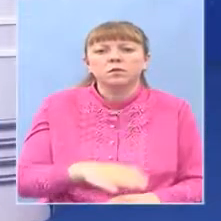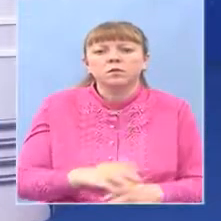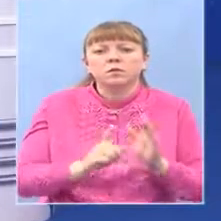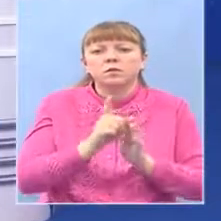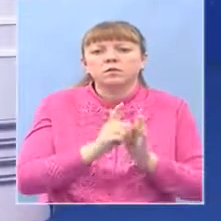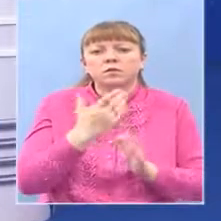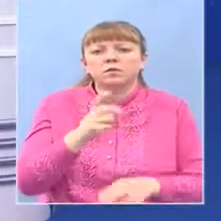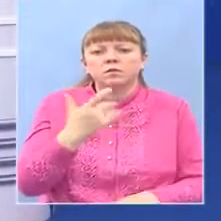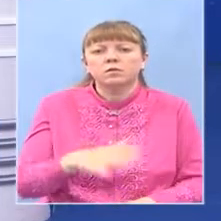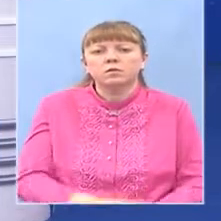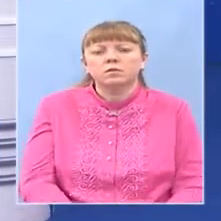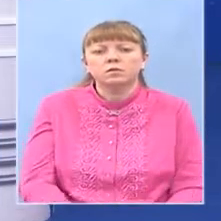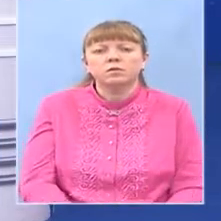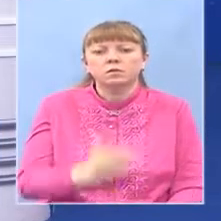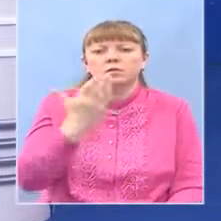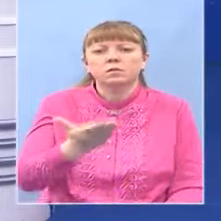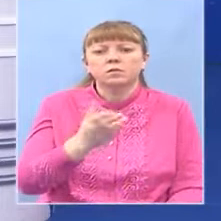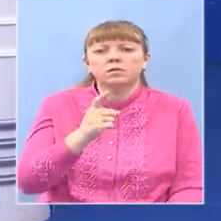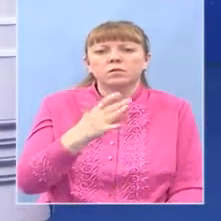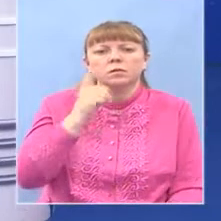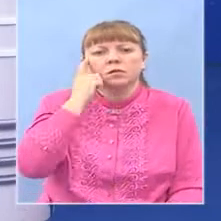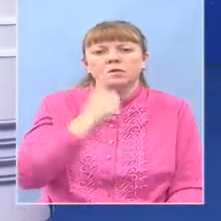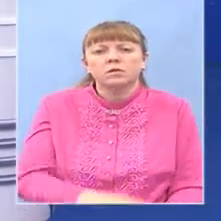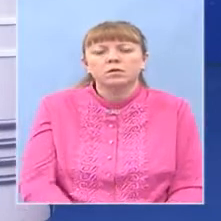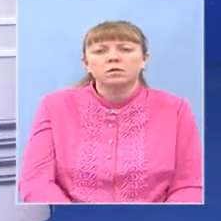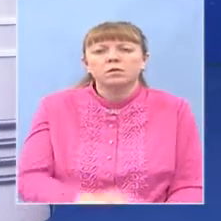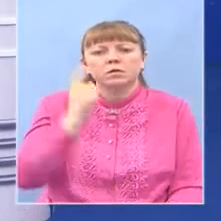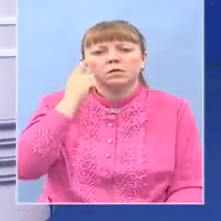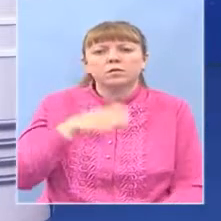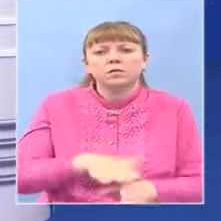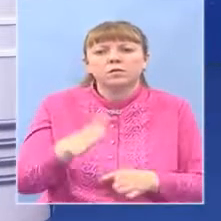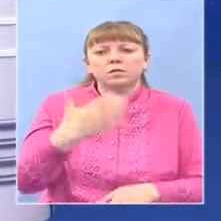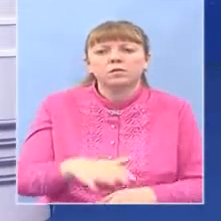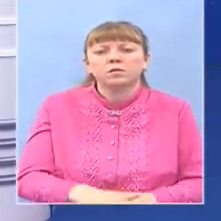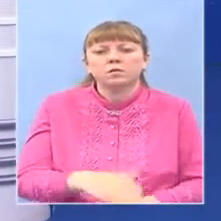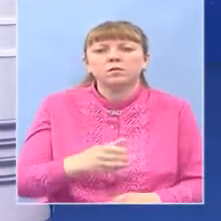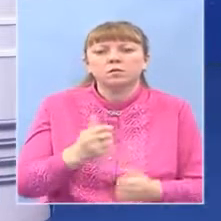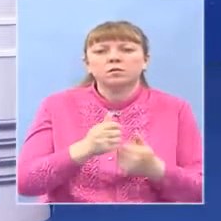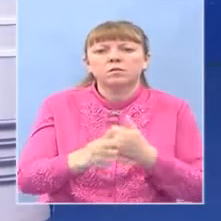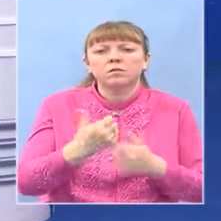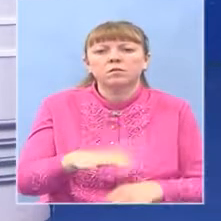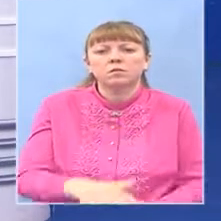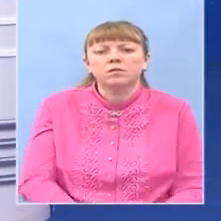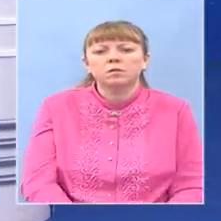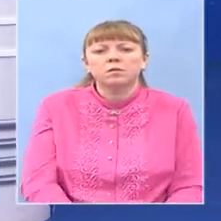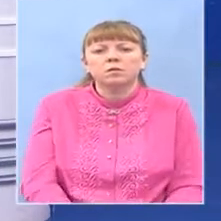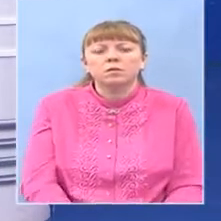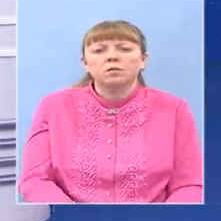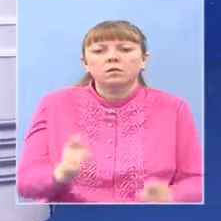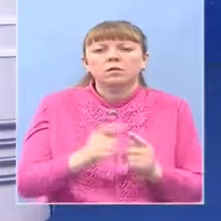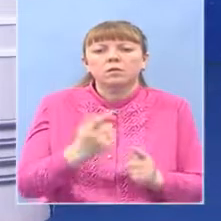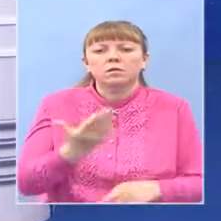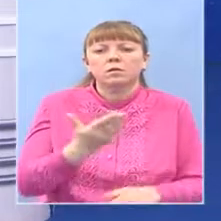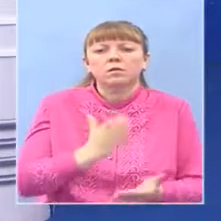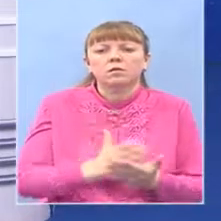начинаешь, мониторишь, потом предлагаешь механизм решения, затем ты решаешь, потом ты его продвигаешь, потом конкретные уже у